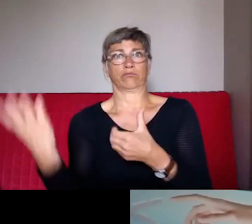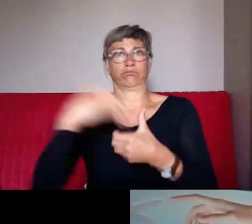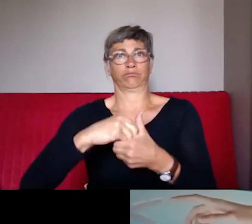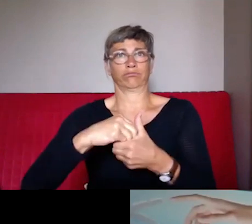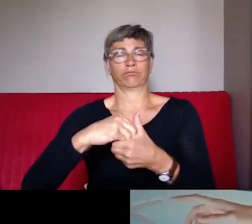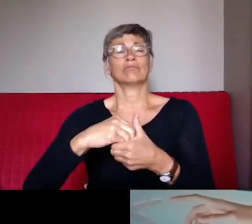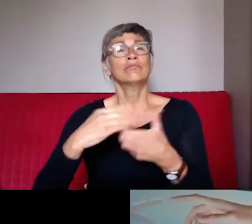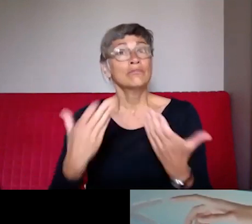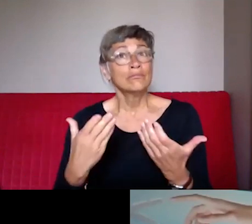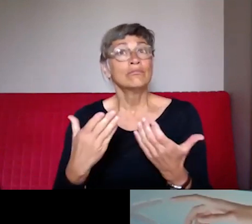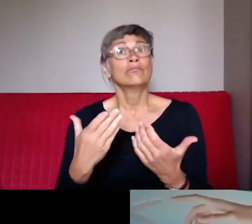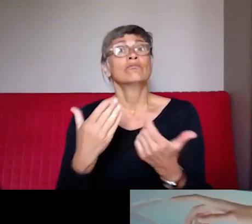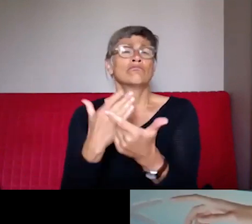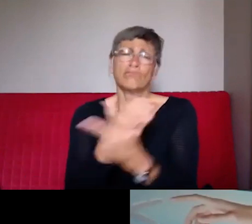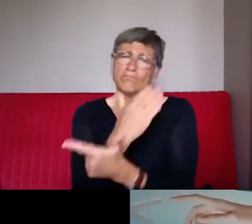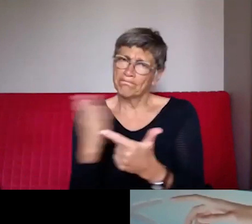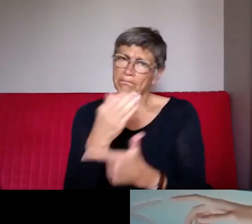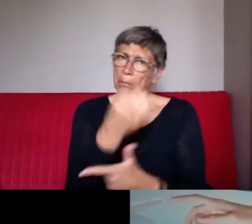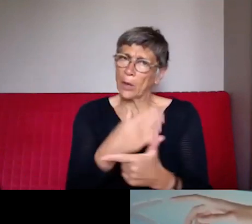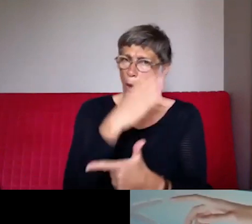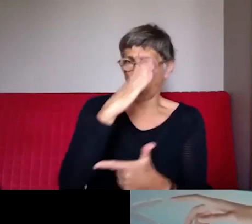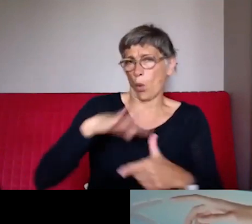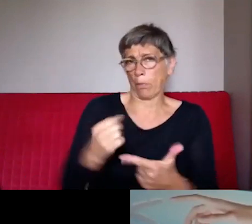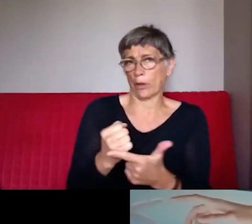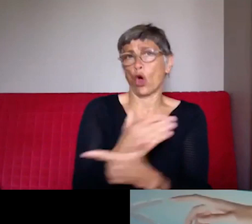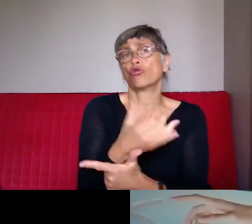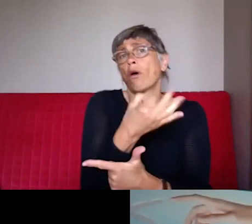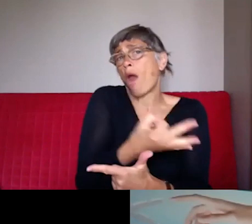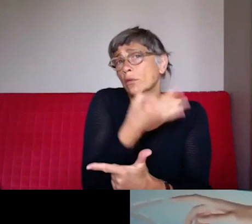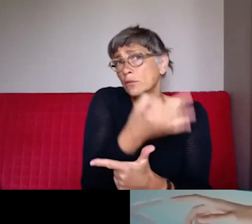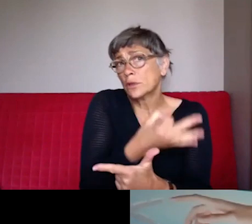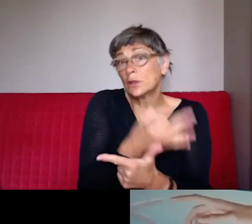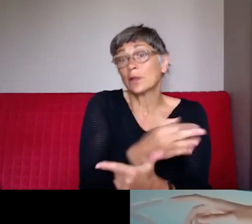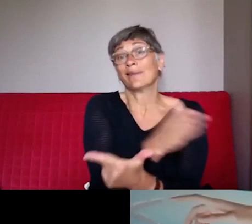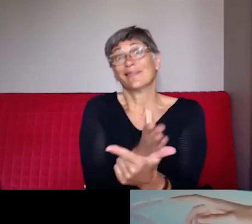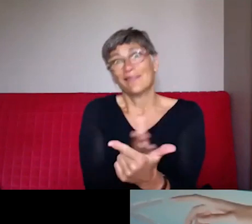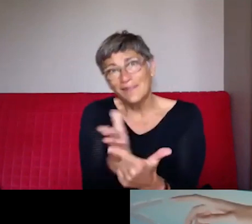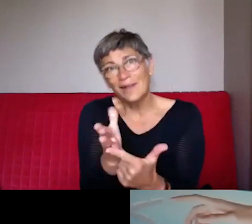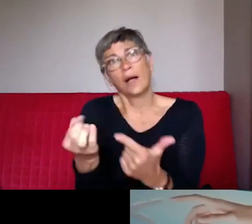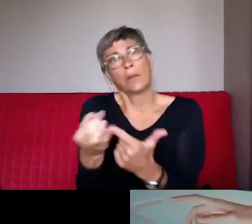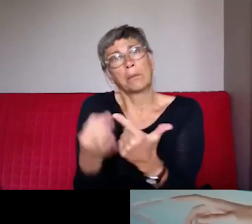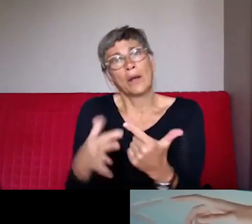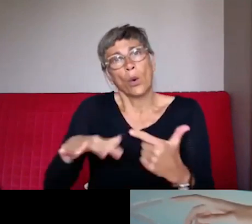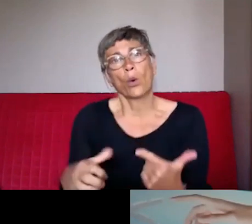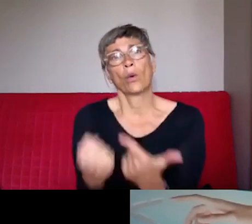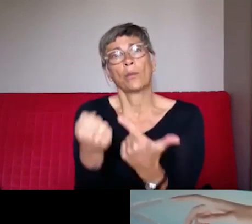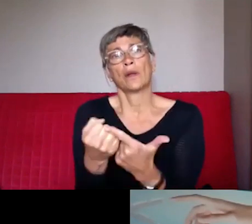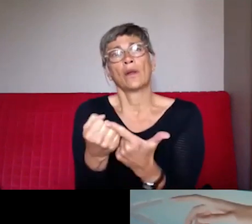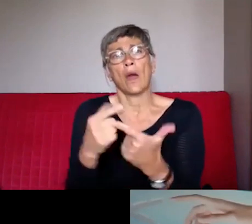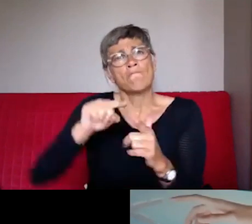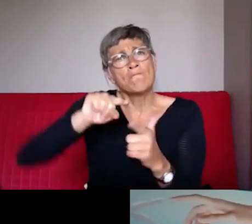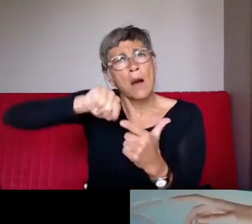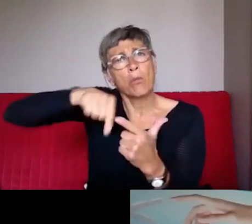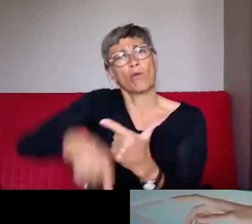On a deux types de bilan de compétences, le bilan de compétences classique et ce qu'on appelle également un bilan de compétences approfondi.